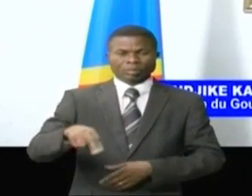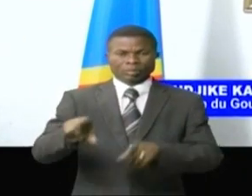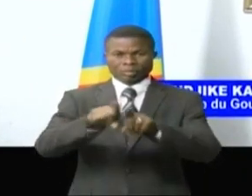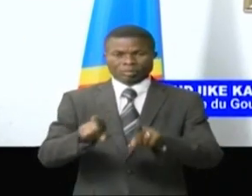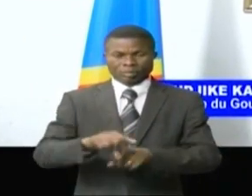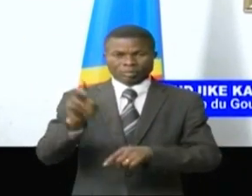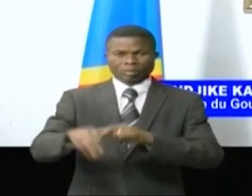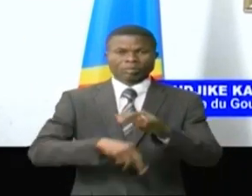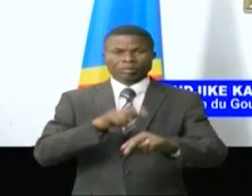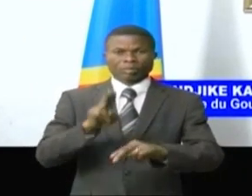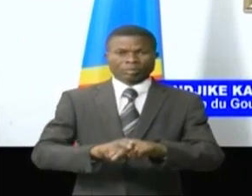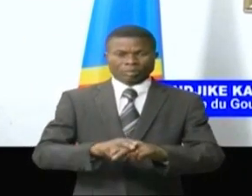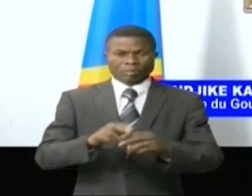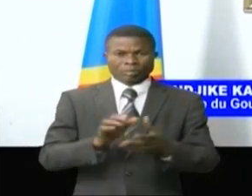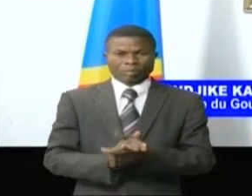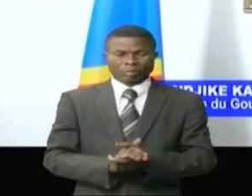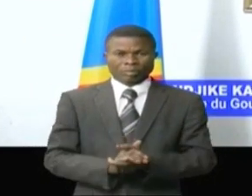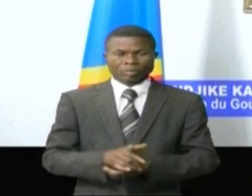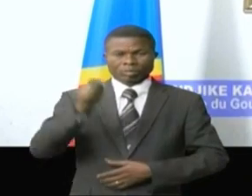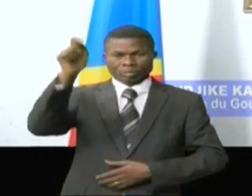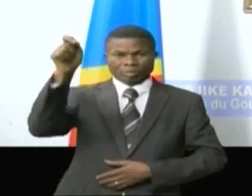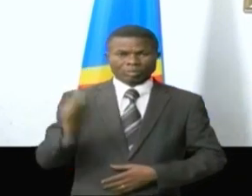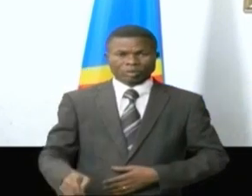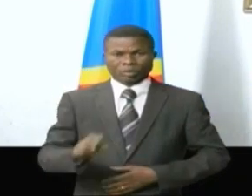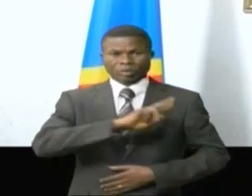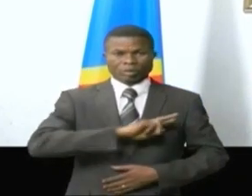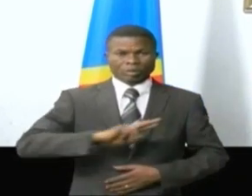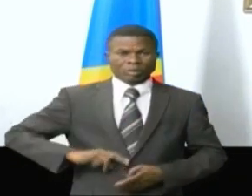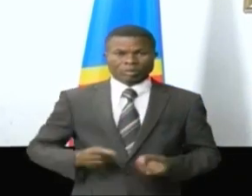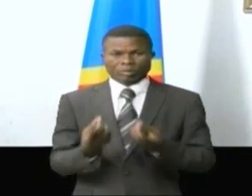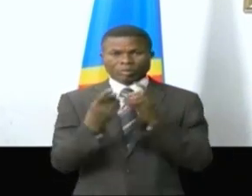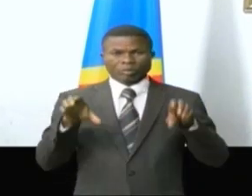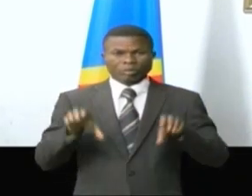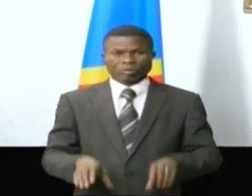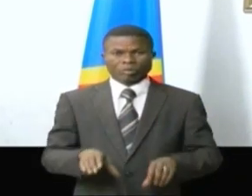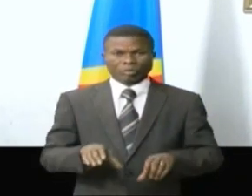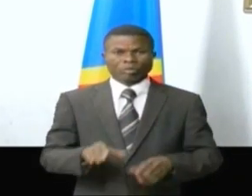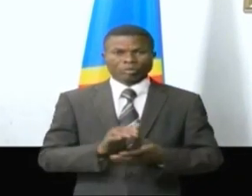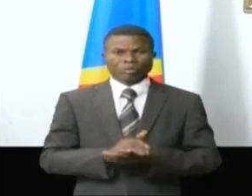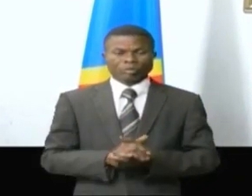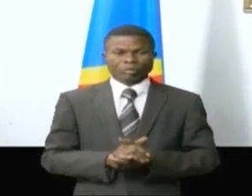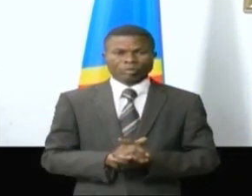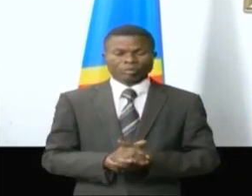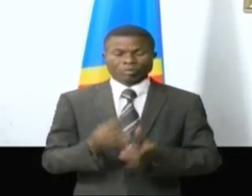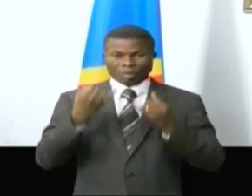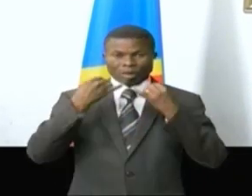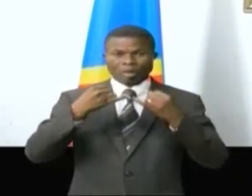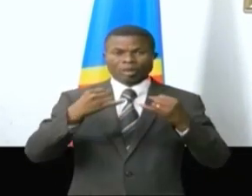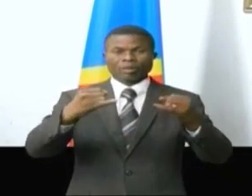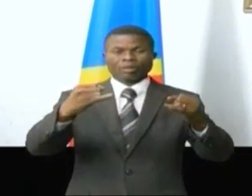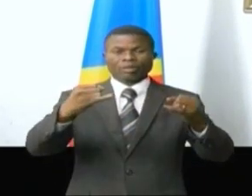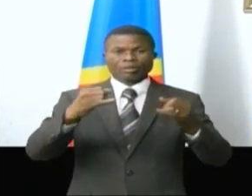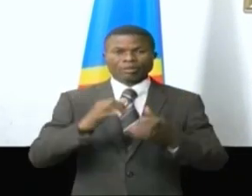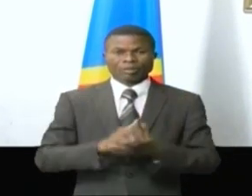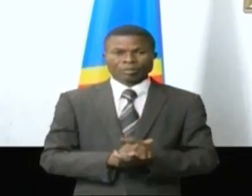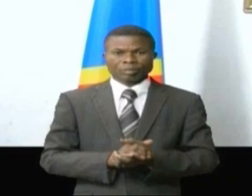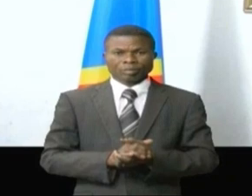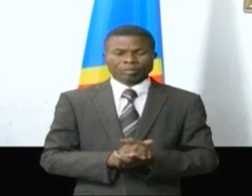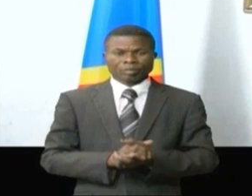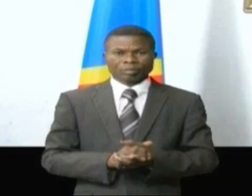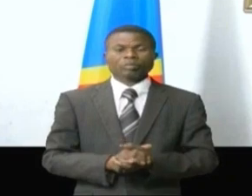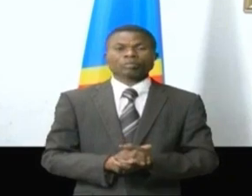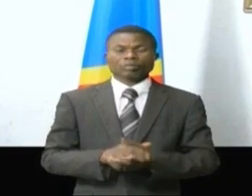nationale, les forces armées de la République démocratique du Congo informent qu'en cas